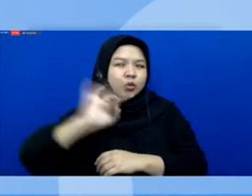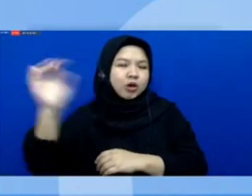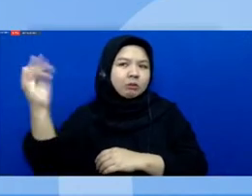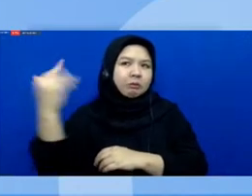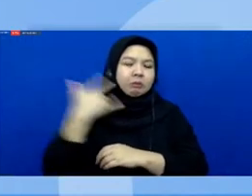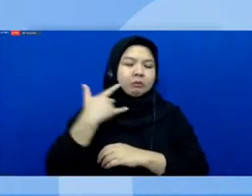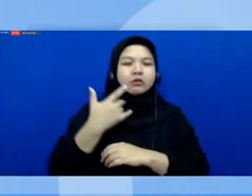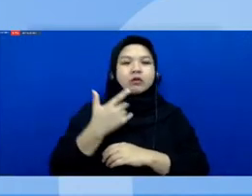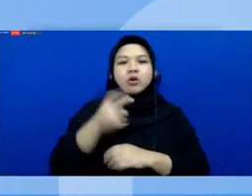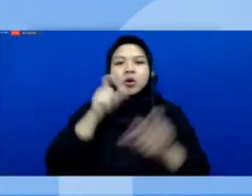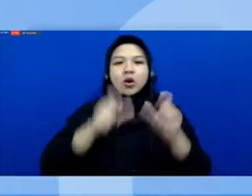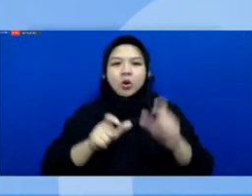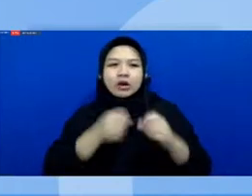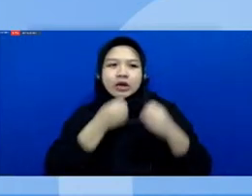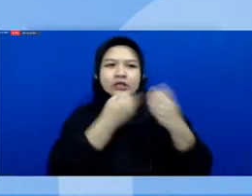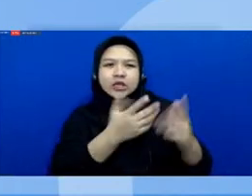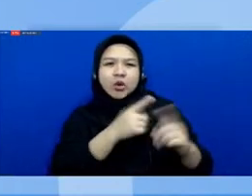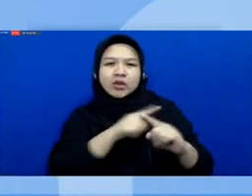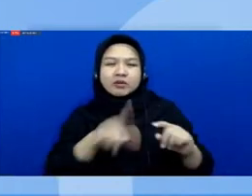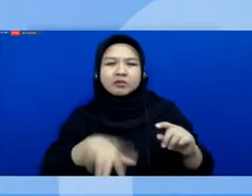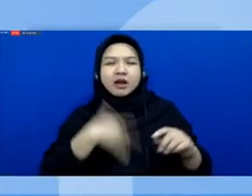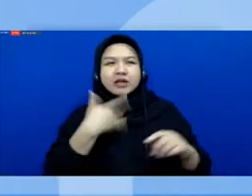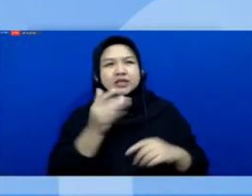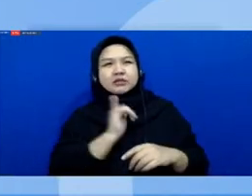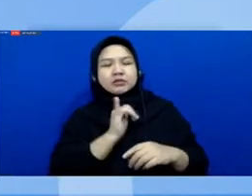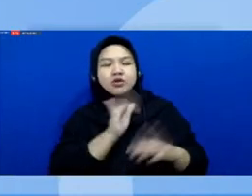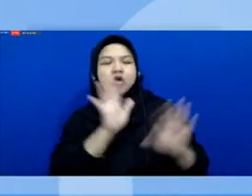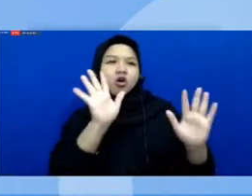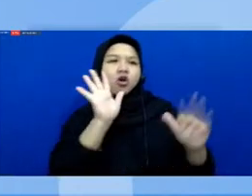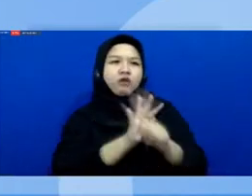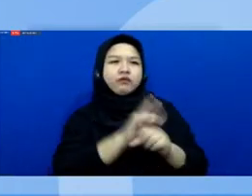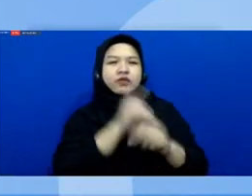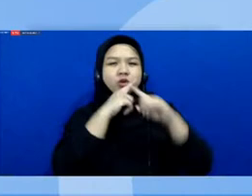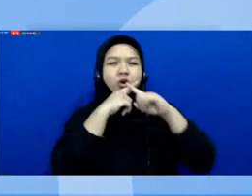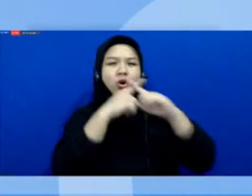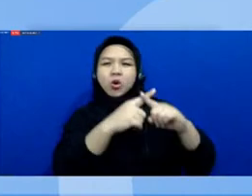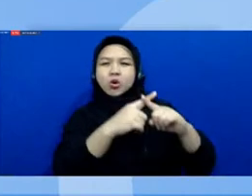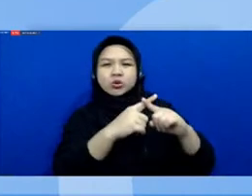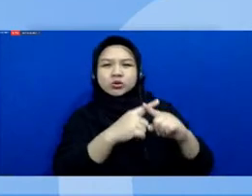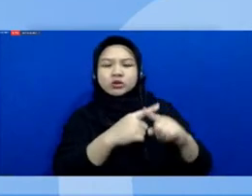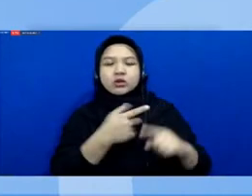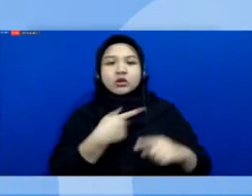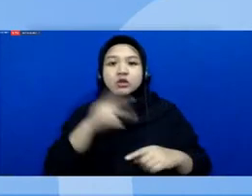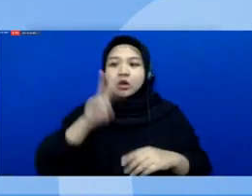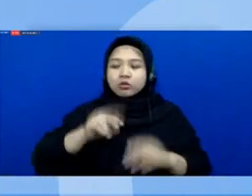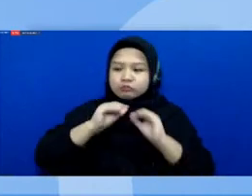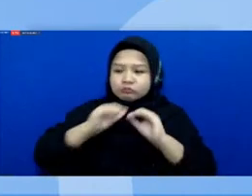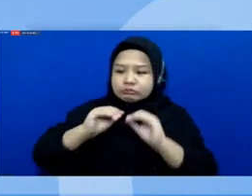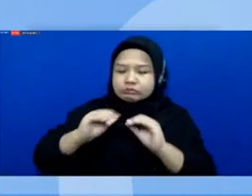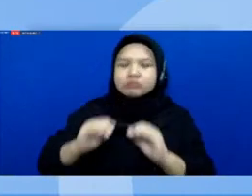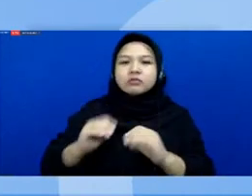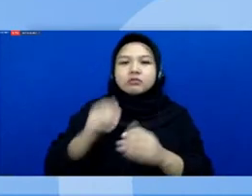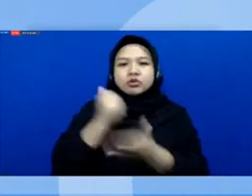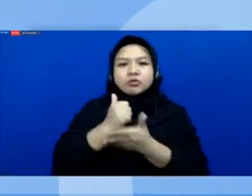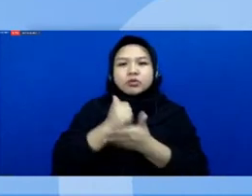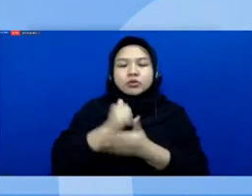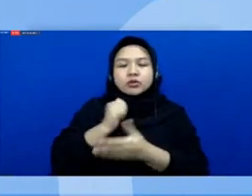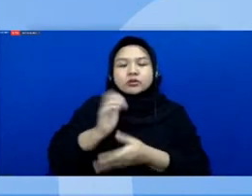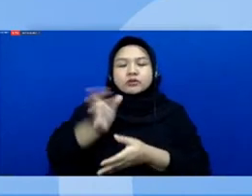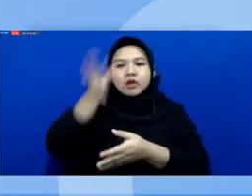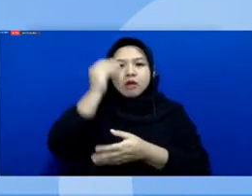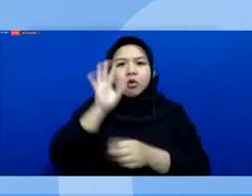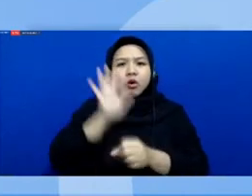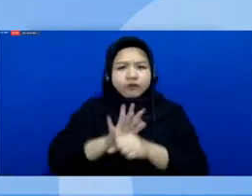menganggap bahwa COVID itu adalah hoax. Jadi kita harus memberikan pemahaman benar-benar bahwa COVID itu